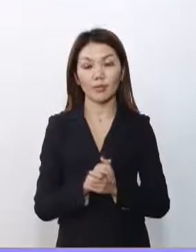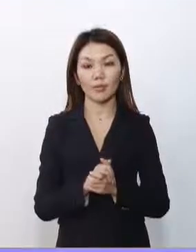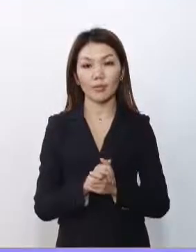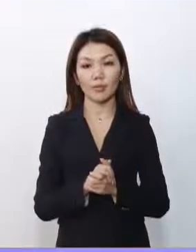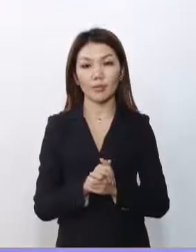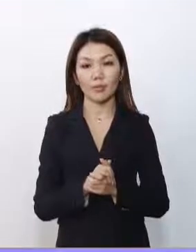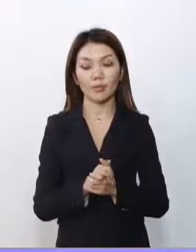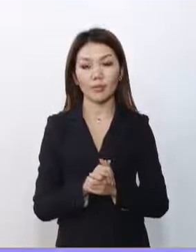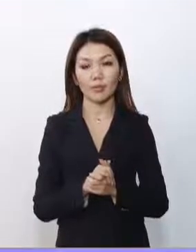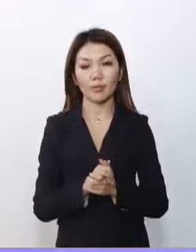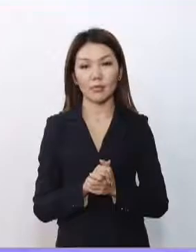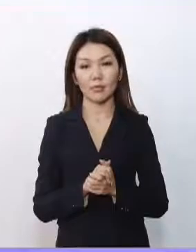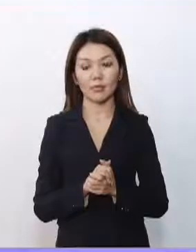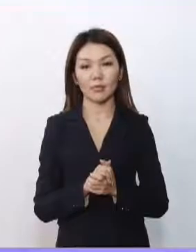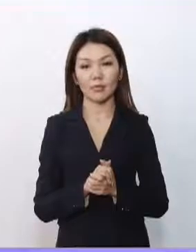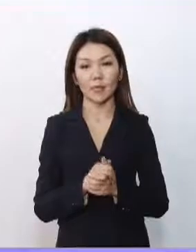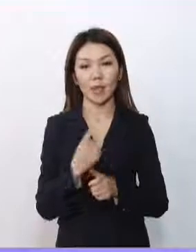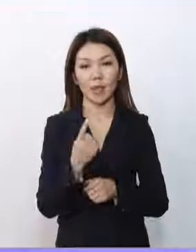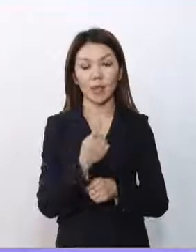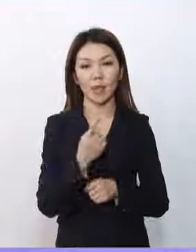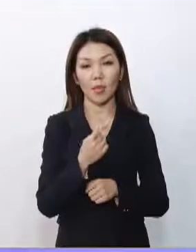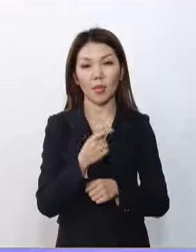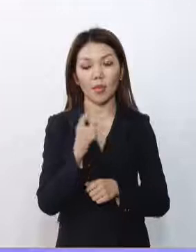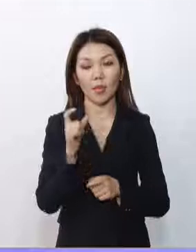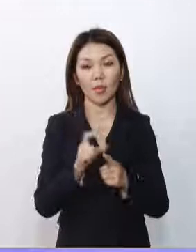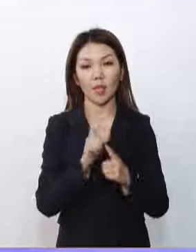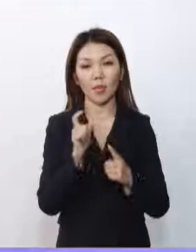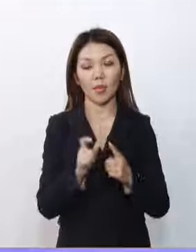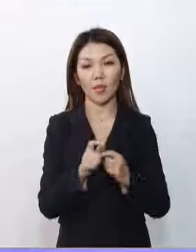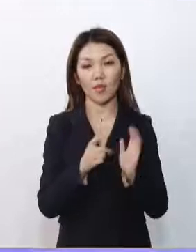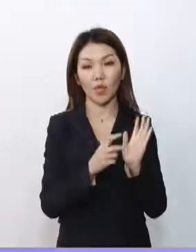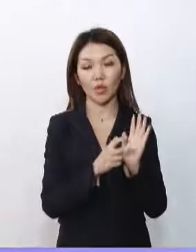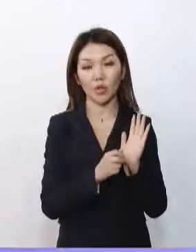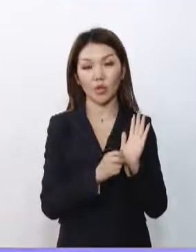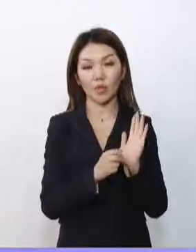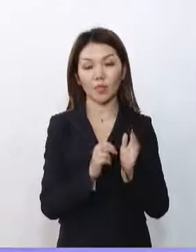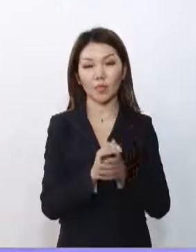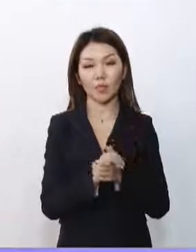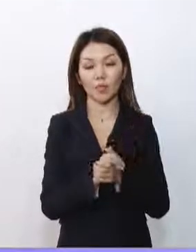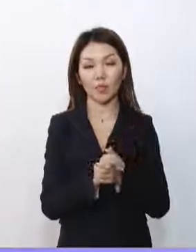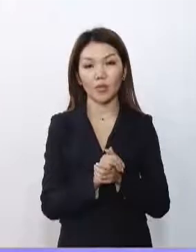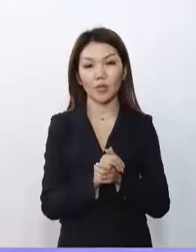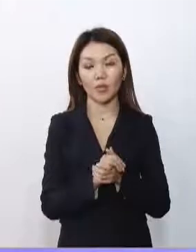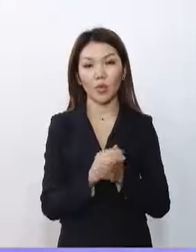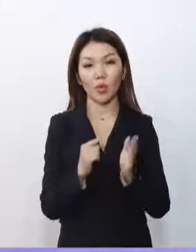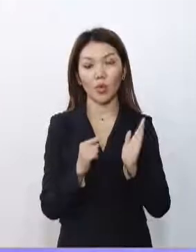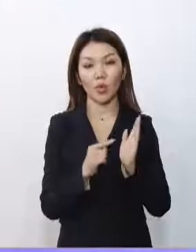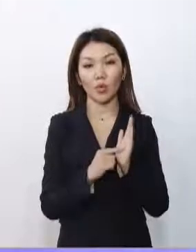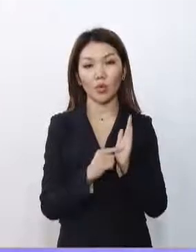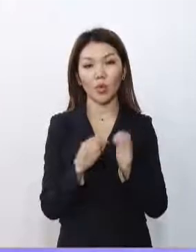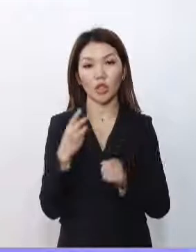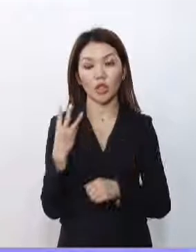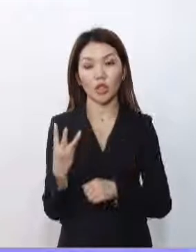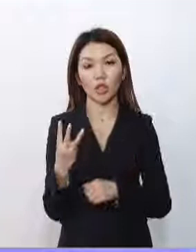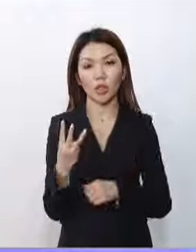вы множите 802 множитель 3 найдете произведение